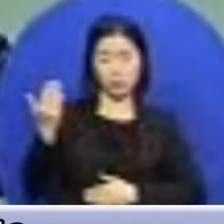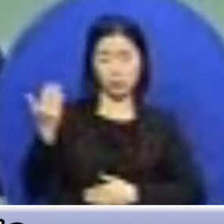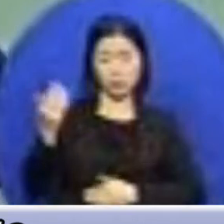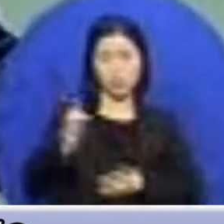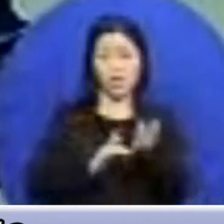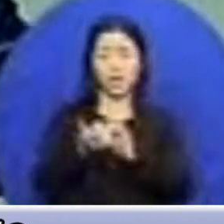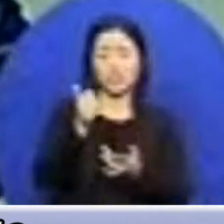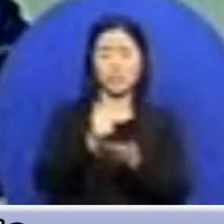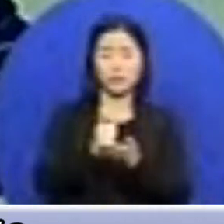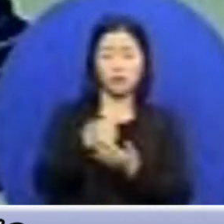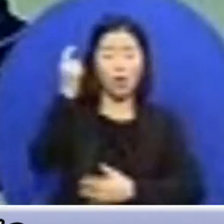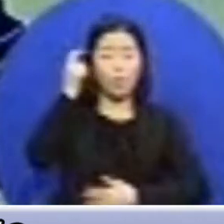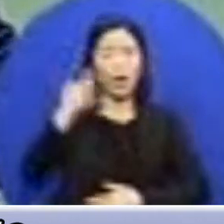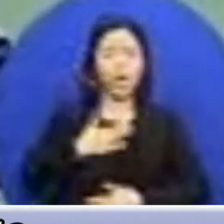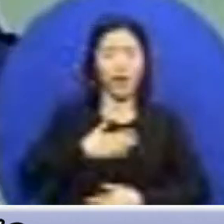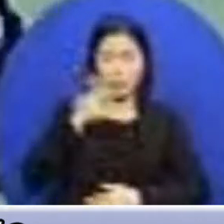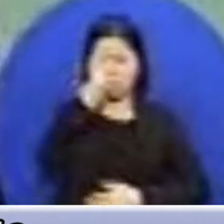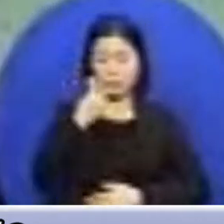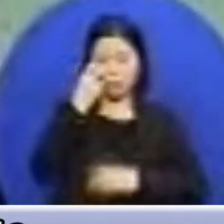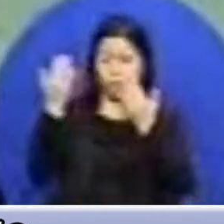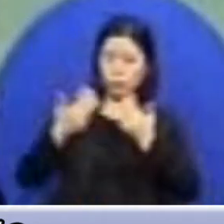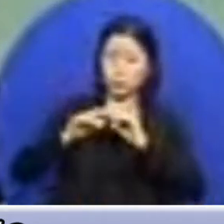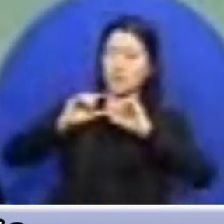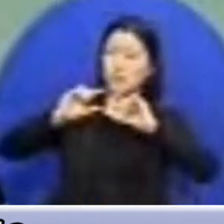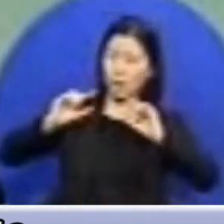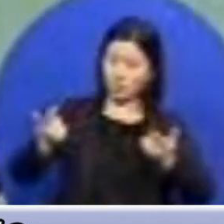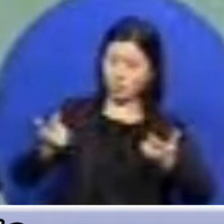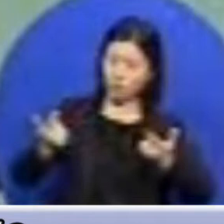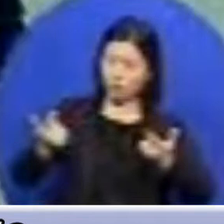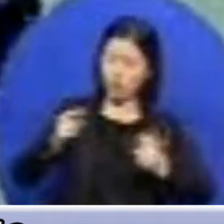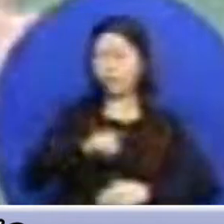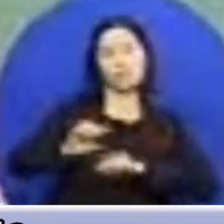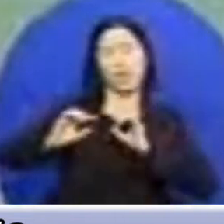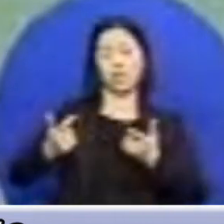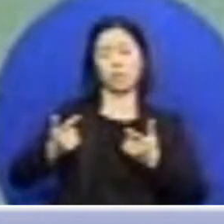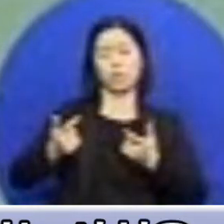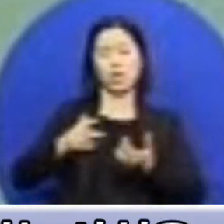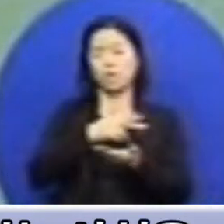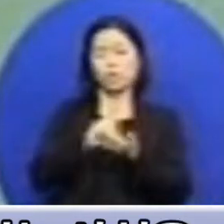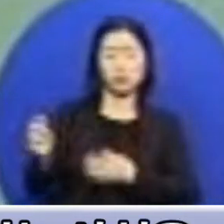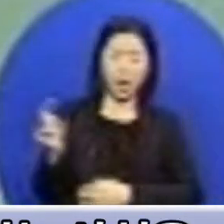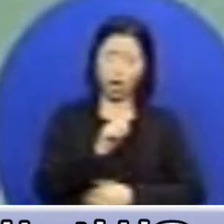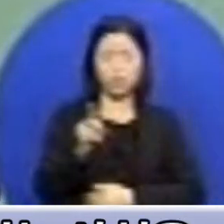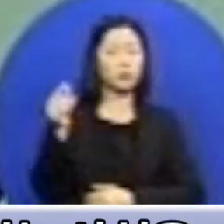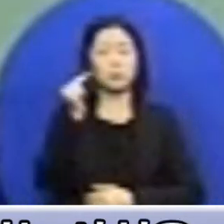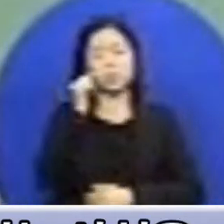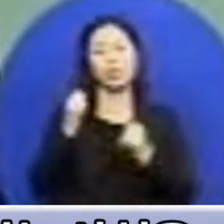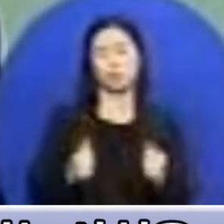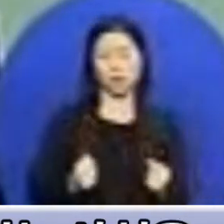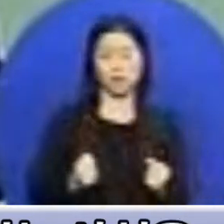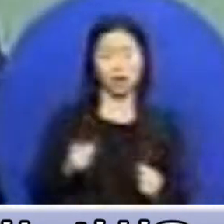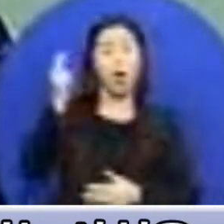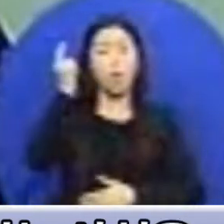예수님이 왜 나는 지켜주지 않으실까 지켜 주지 않으시는 게 아니고 주님이 아무것도 못 하시고 계세요 왜 우리가